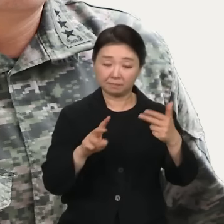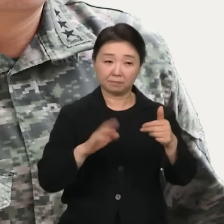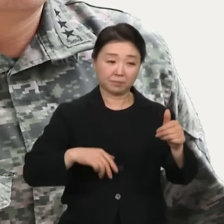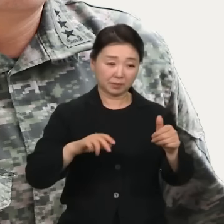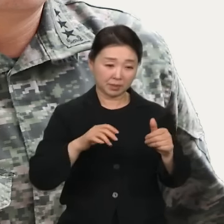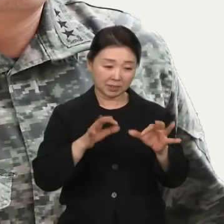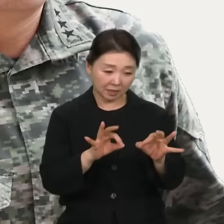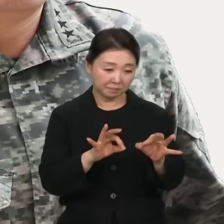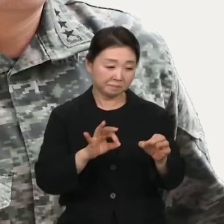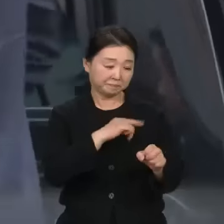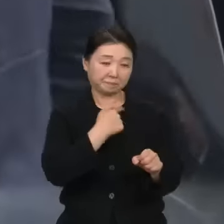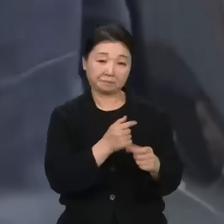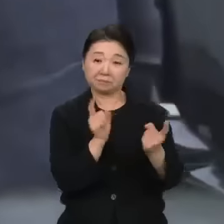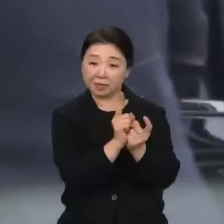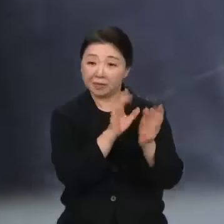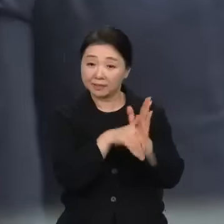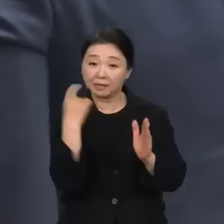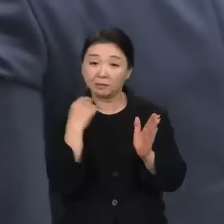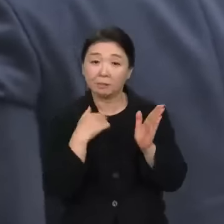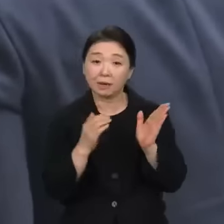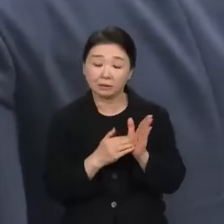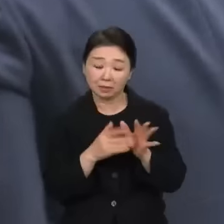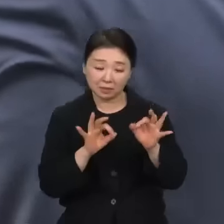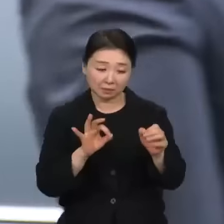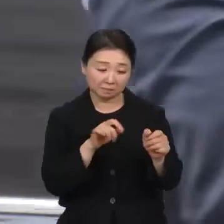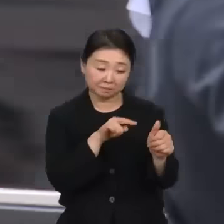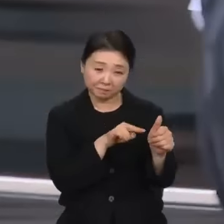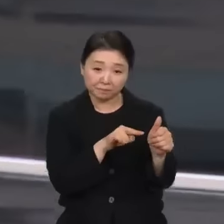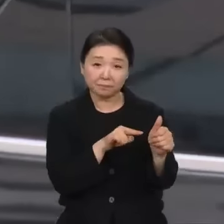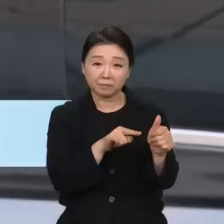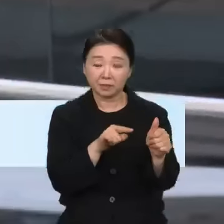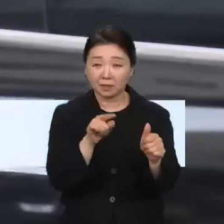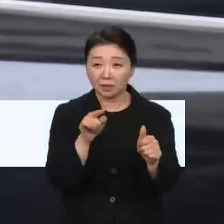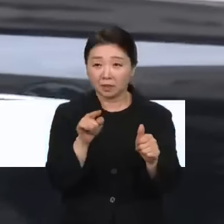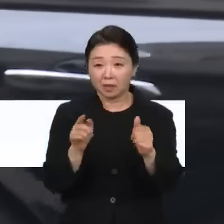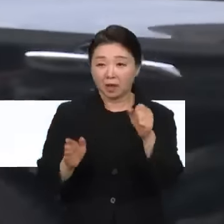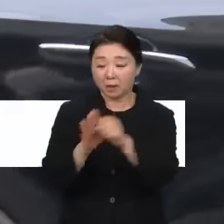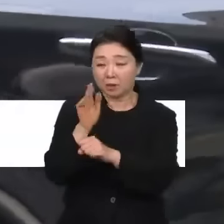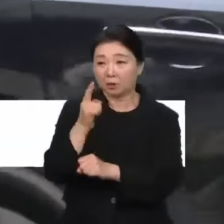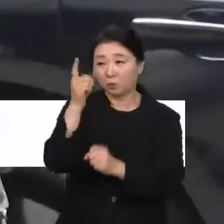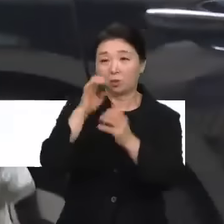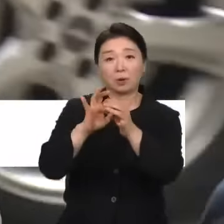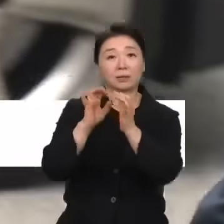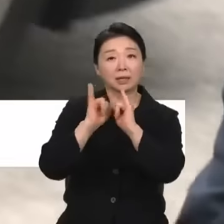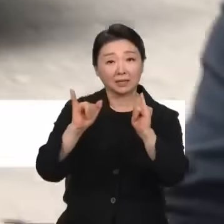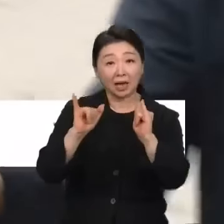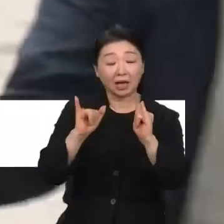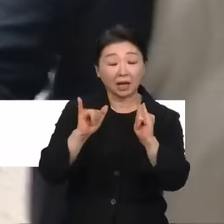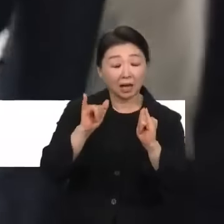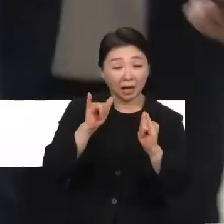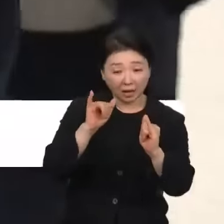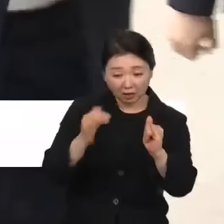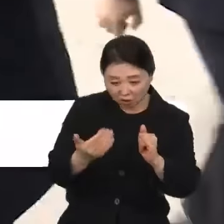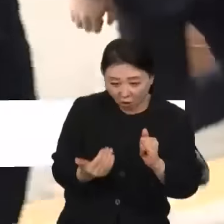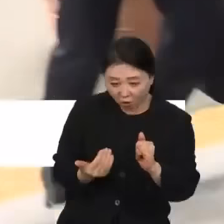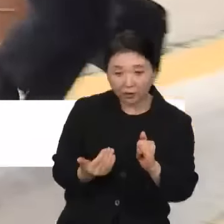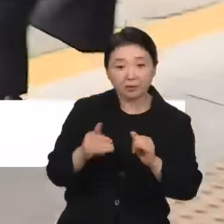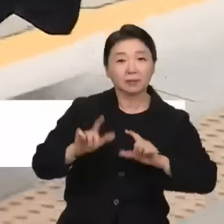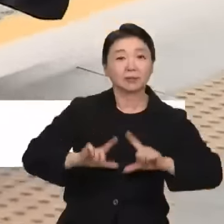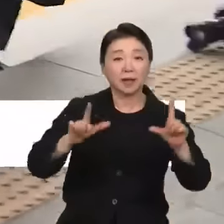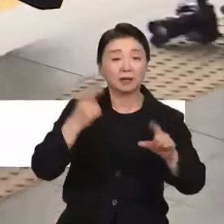독대 자리에서입니다. 결국 김사령관으로부터 해병대 고위 간부 2명이 하루 간격을 두고 VIP 경로 발언을